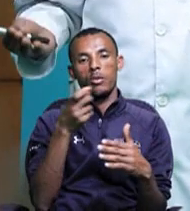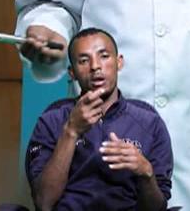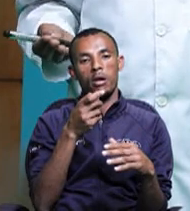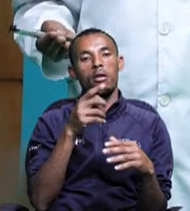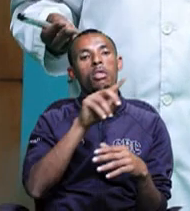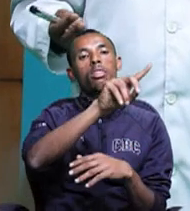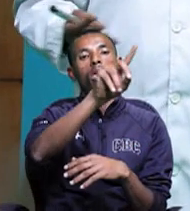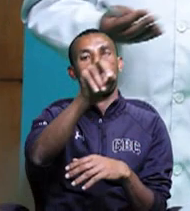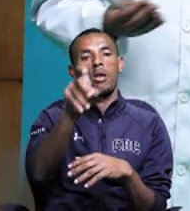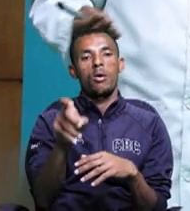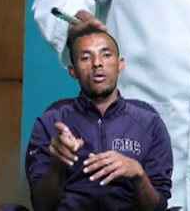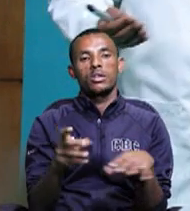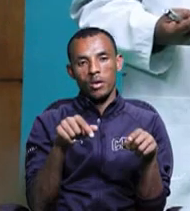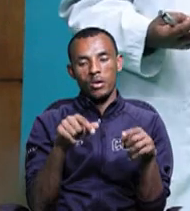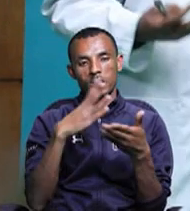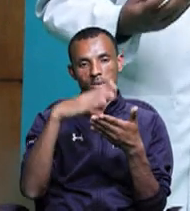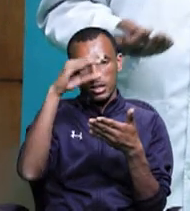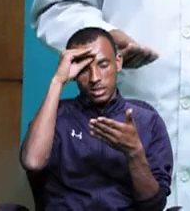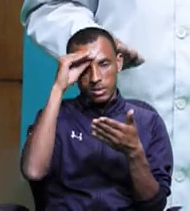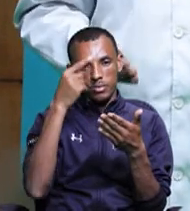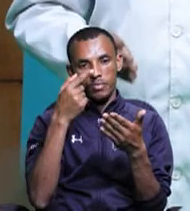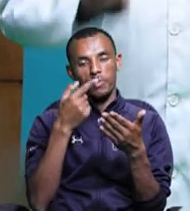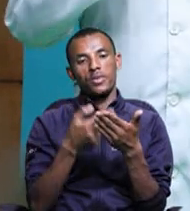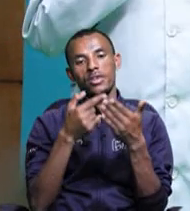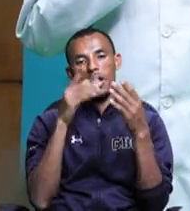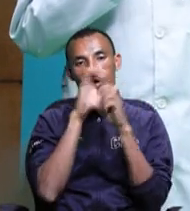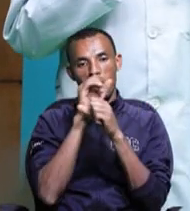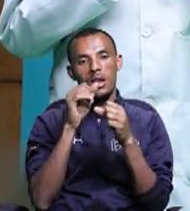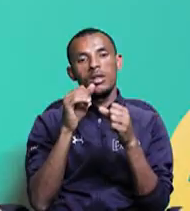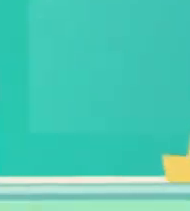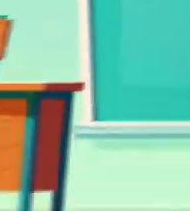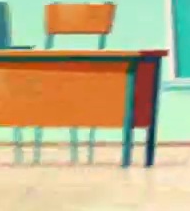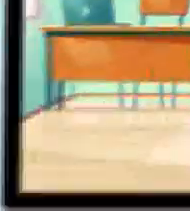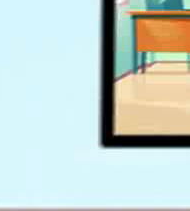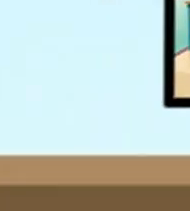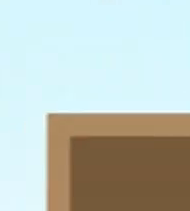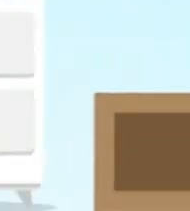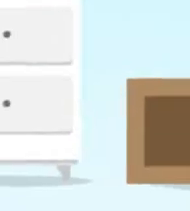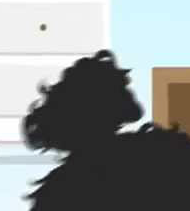እጠይቃለሁ። ተማሪዎች ትምህርታችን ተጠናቋል። ሰላም ዋሉ።